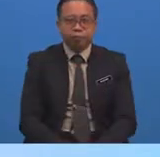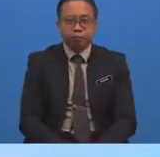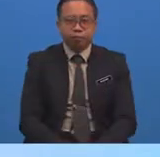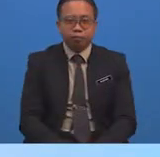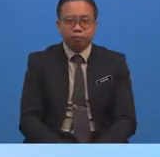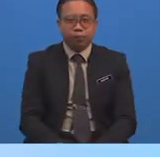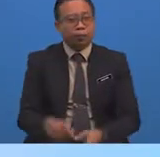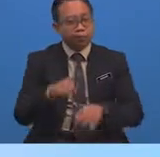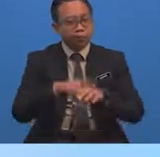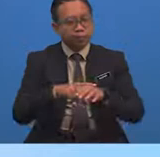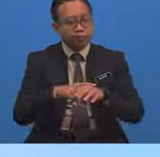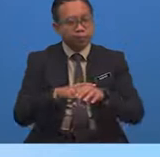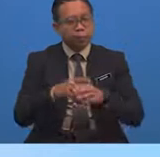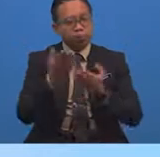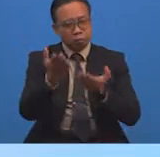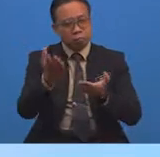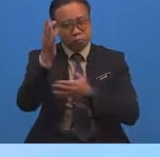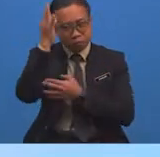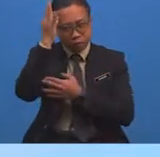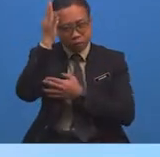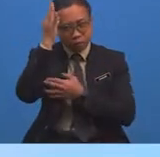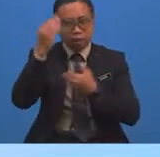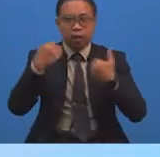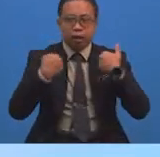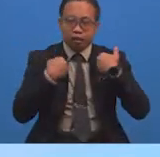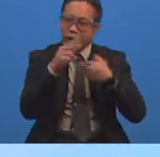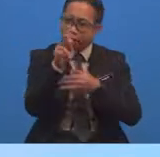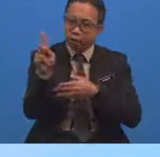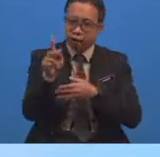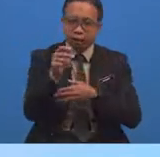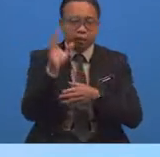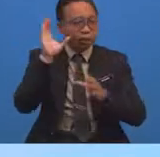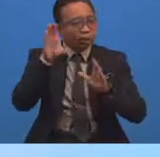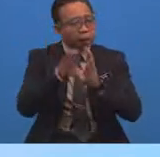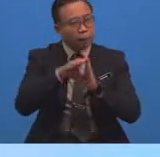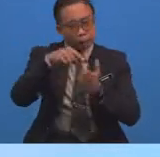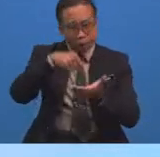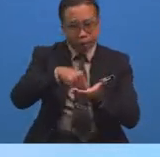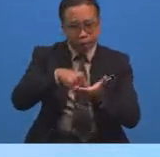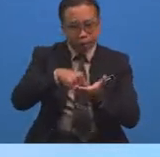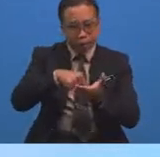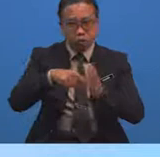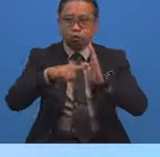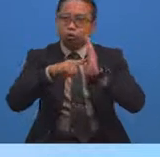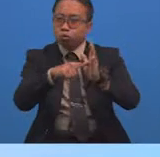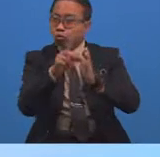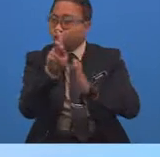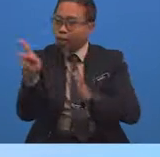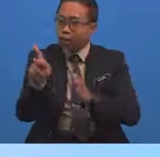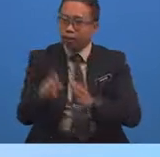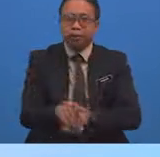pada pendapat kamu adegan gambar ini menunjukkan